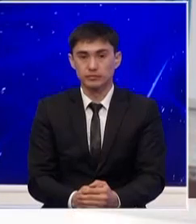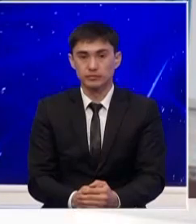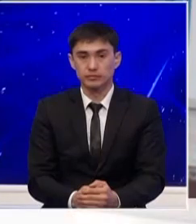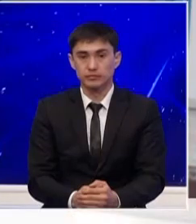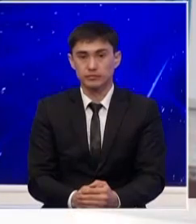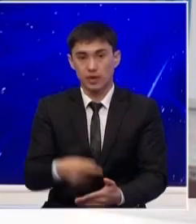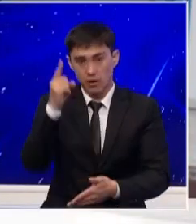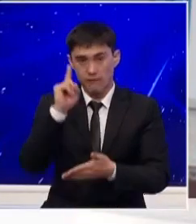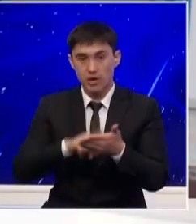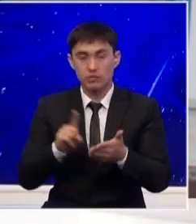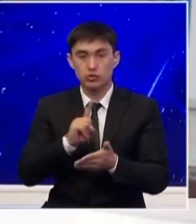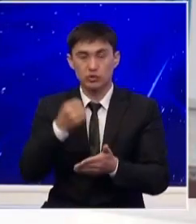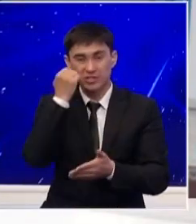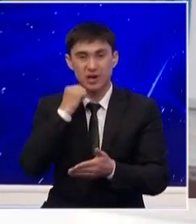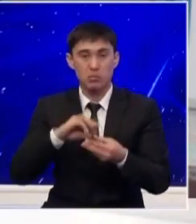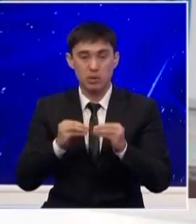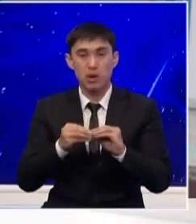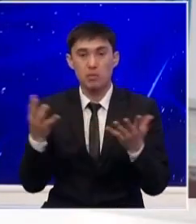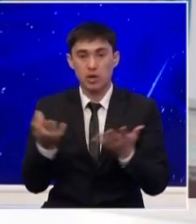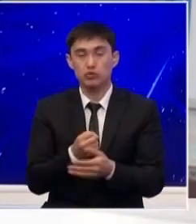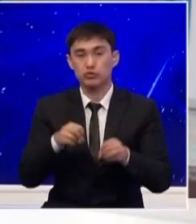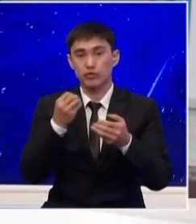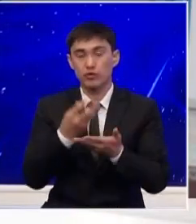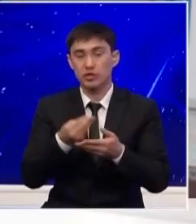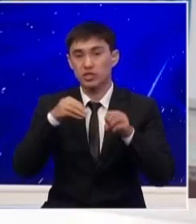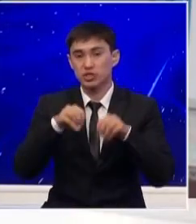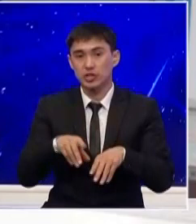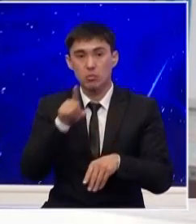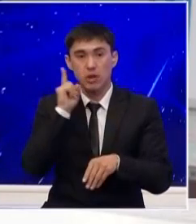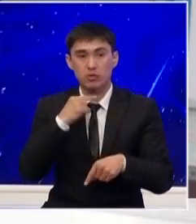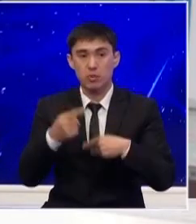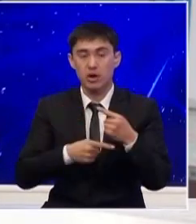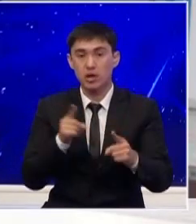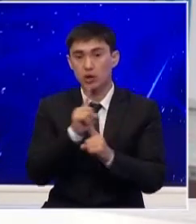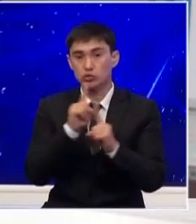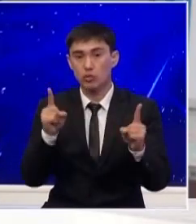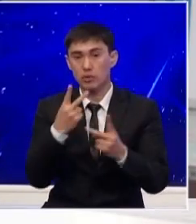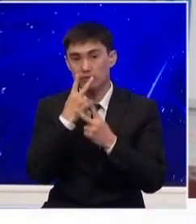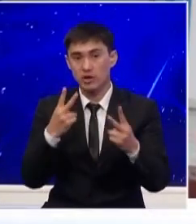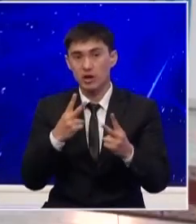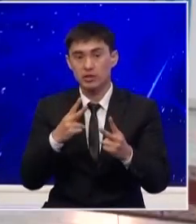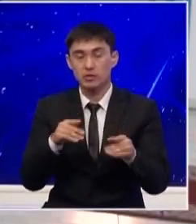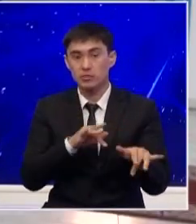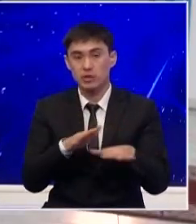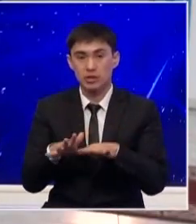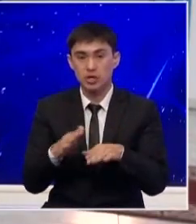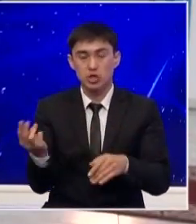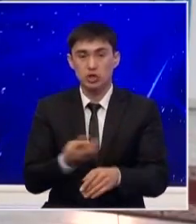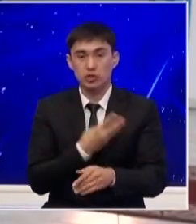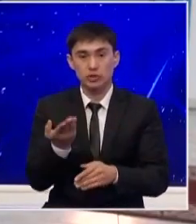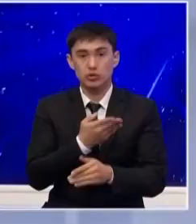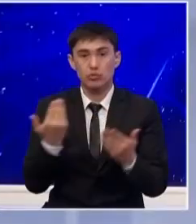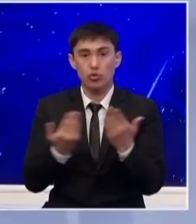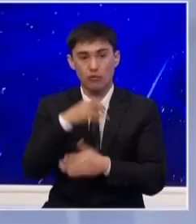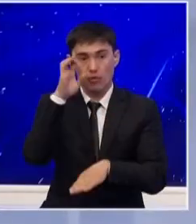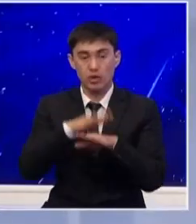Мы верим, что старые проблемы наконец-то найдут свое решение. У молодого поколения особенный взгляд и подход к делу. Желаю нашему